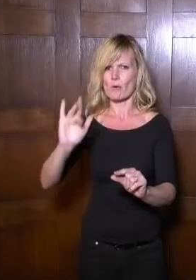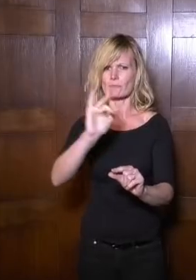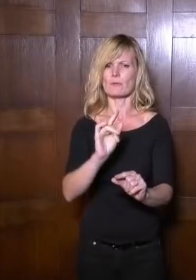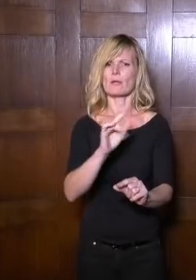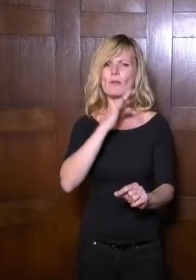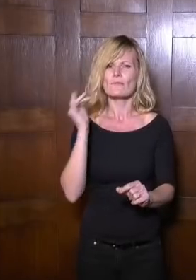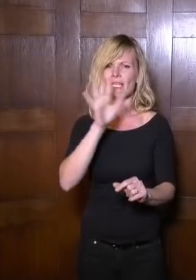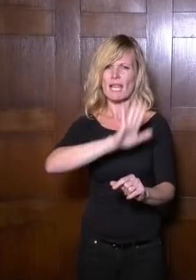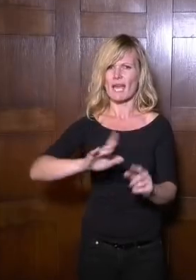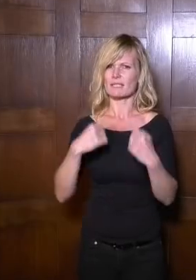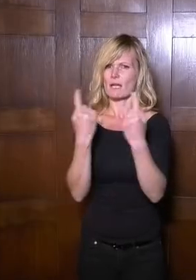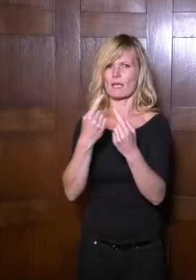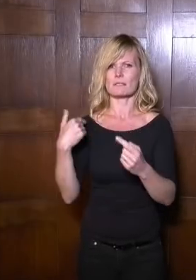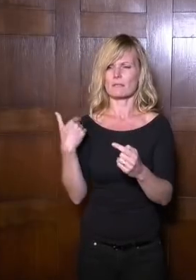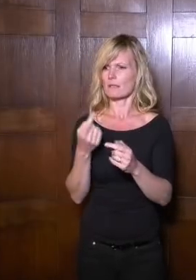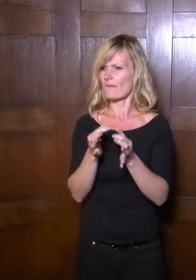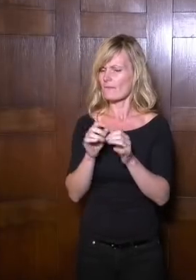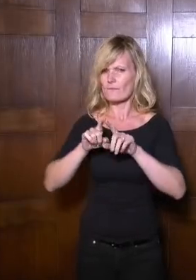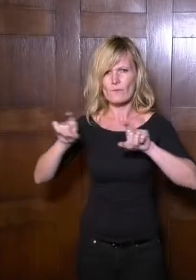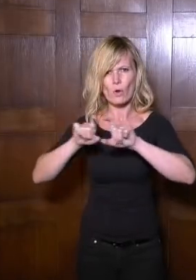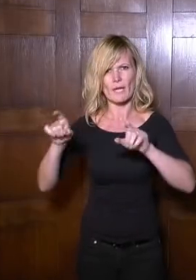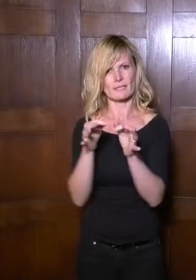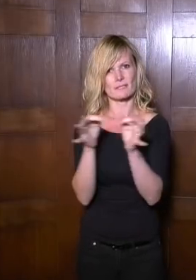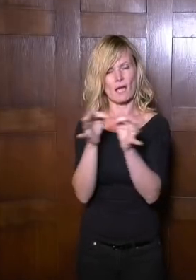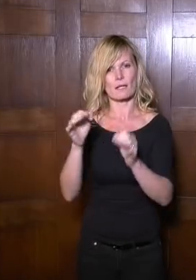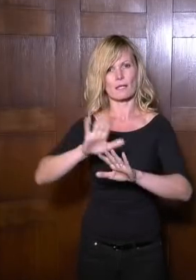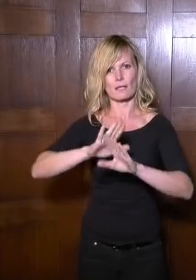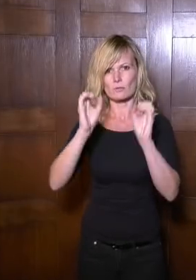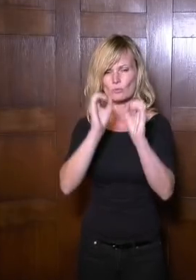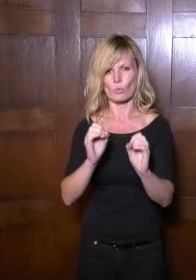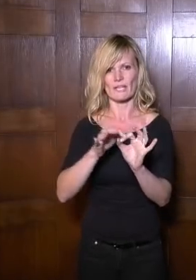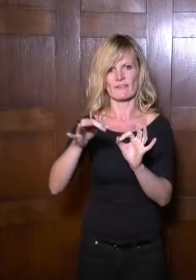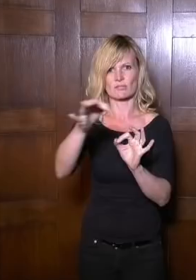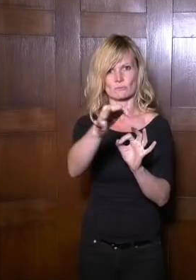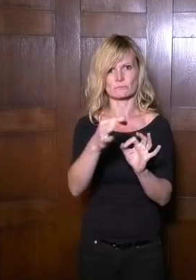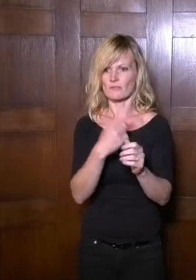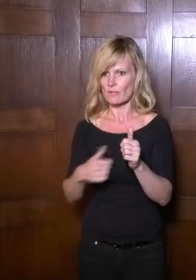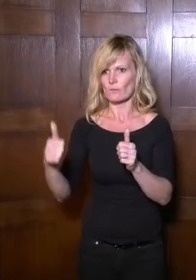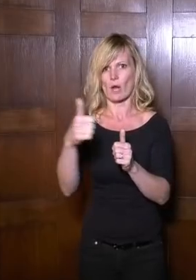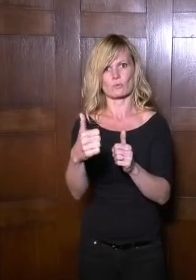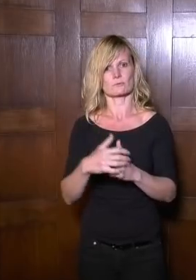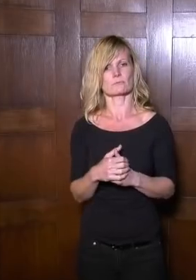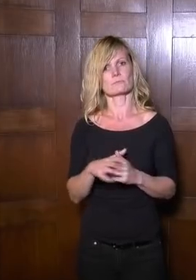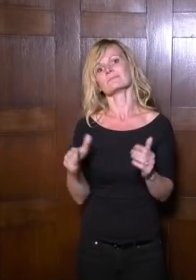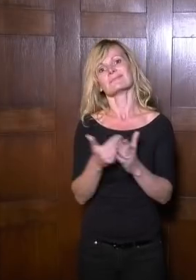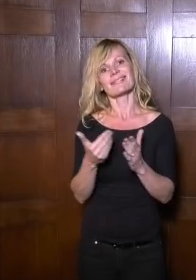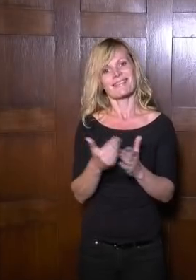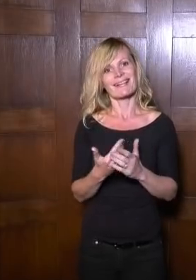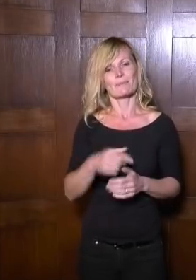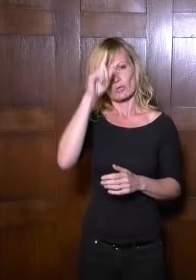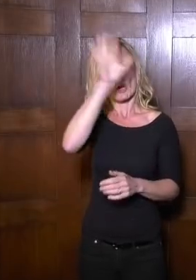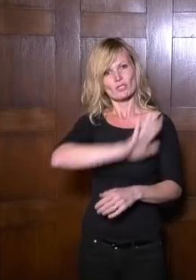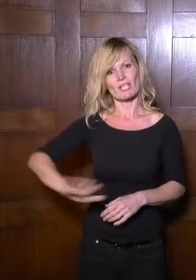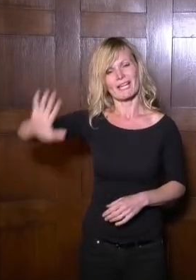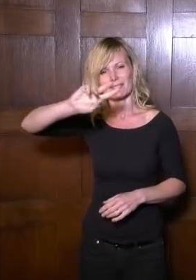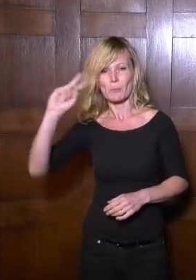seit Wochen gar keine Infektionen mehr, auch vorangehen. Das ist die Begründung, warum man nicht in jedem Punkt deutschlandweit